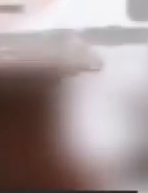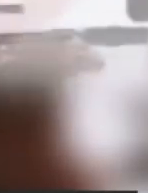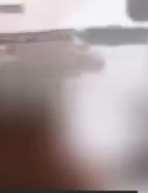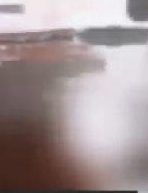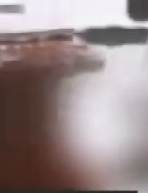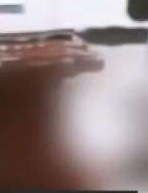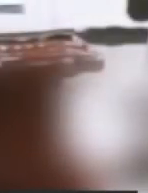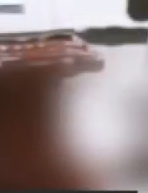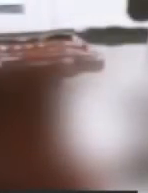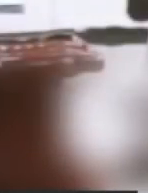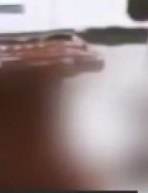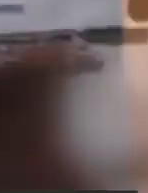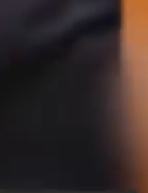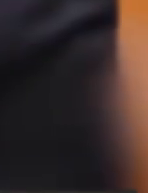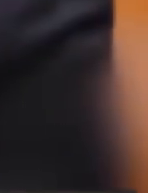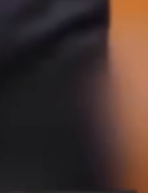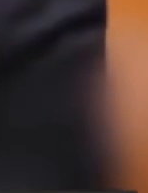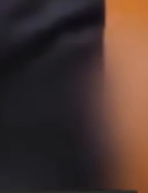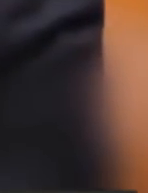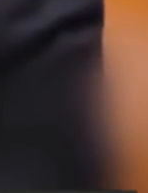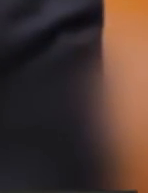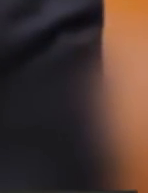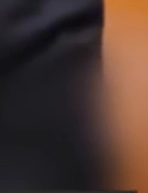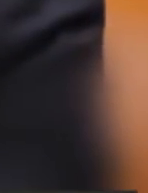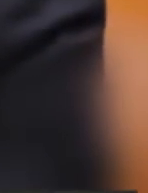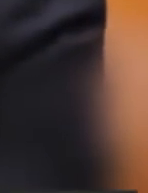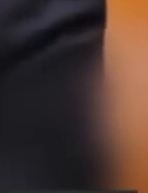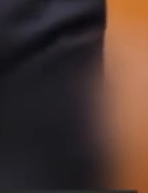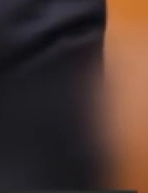꼭 도와주신 거죠? 진짜.